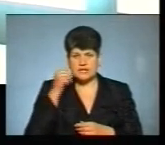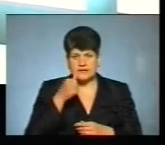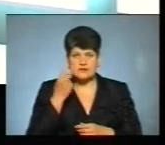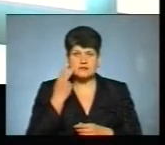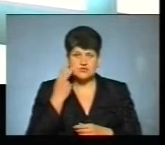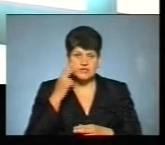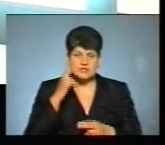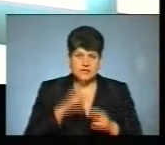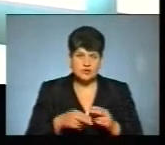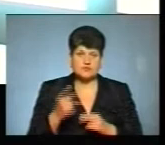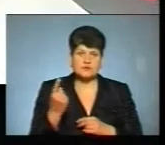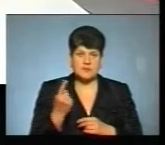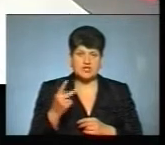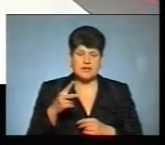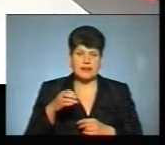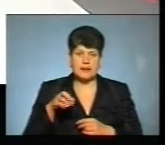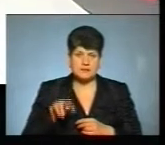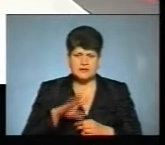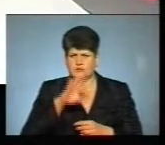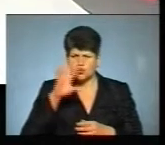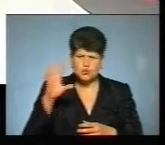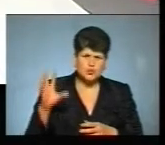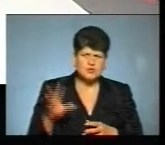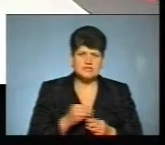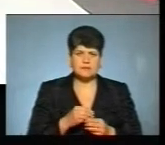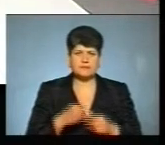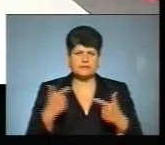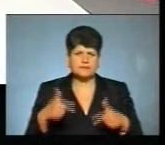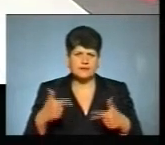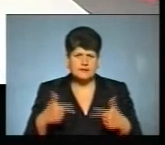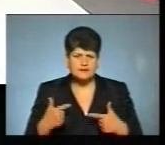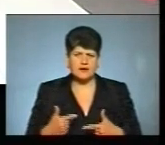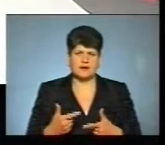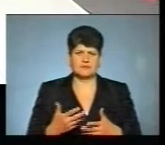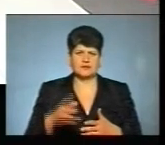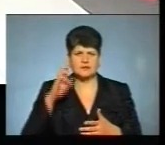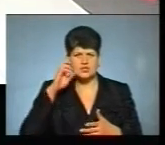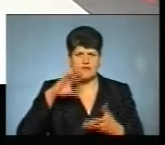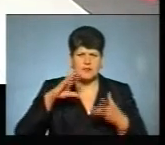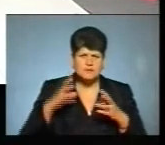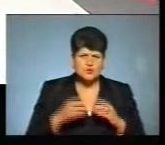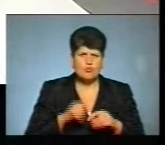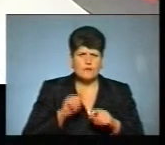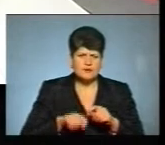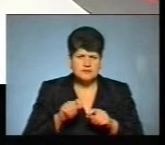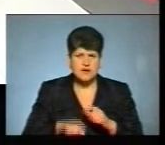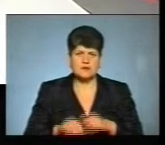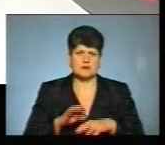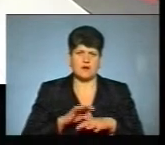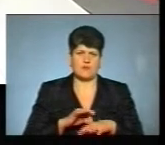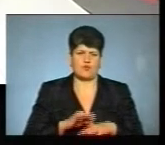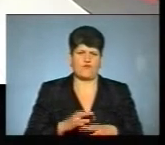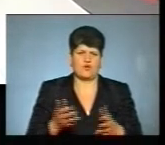закінчувався 1 липня з усіма іспитами, які були, державною підсумковою атестацією,